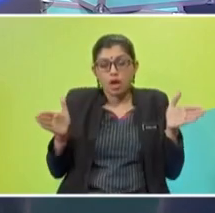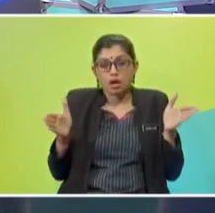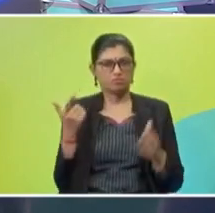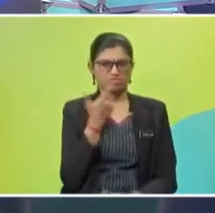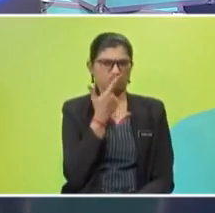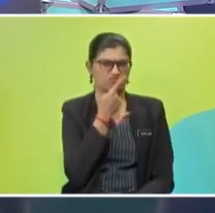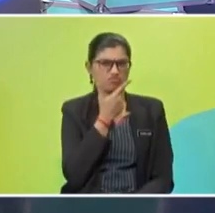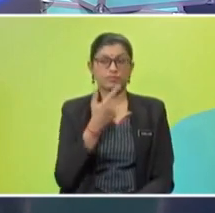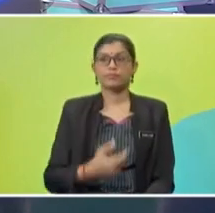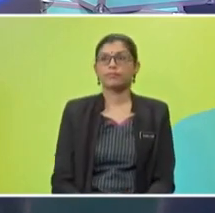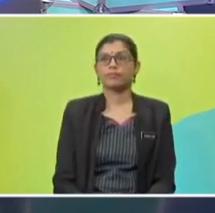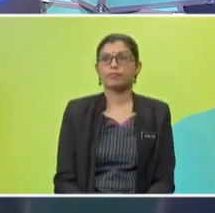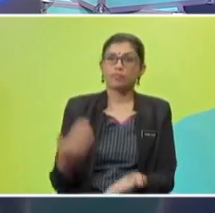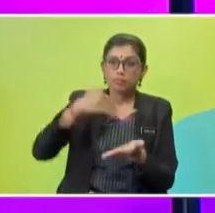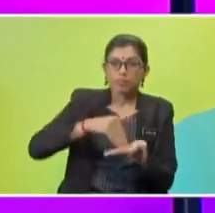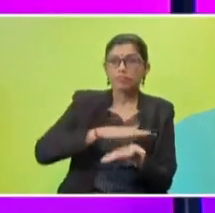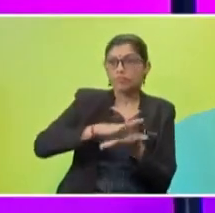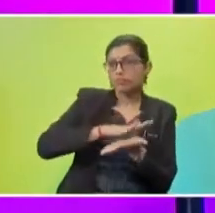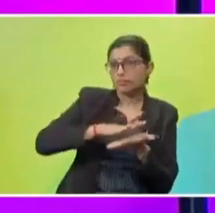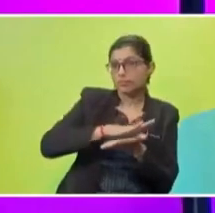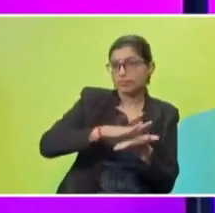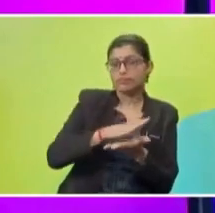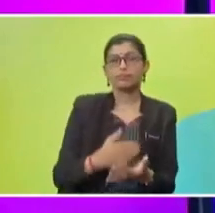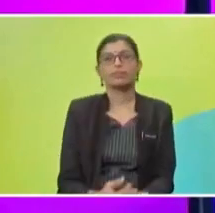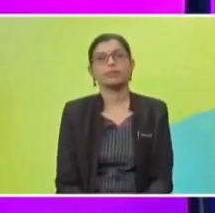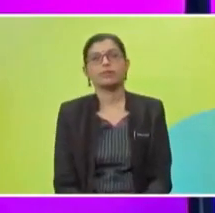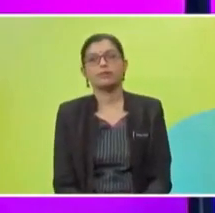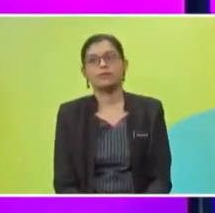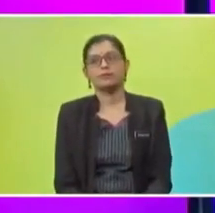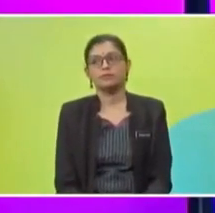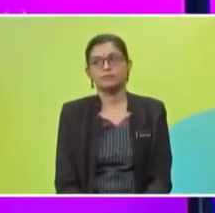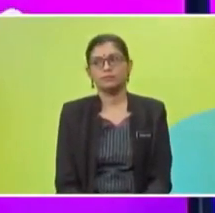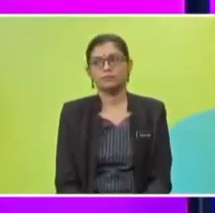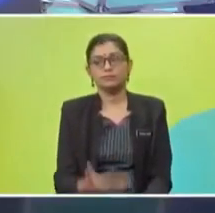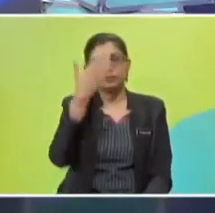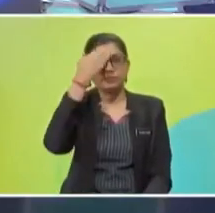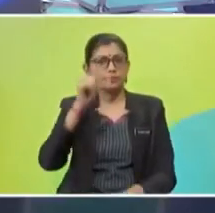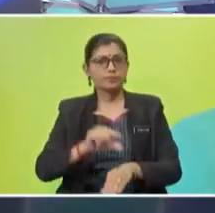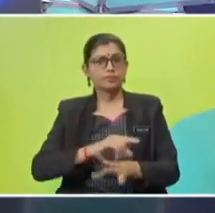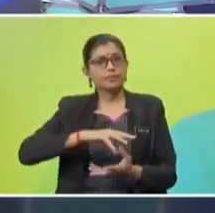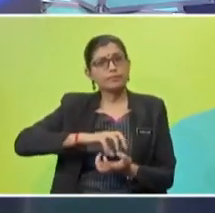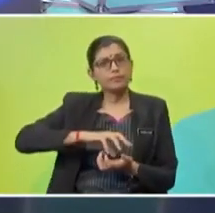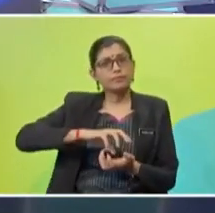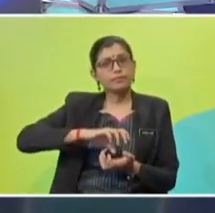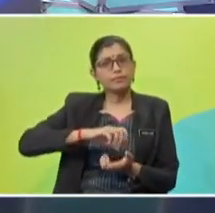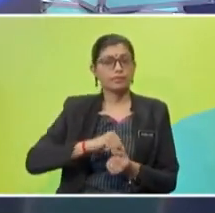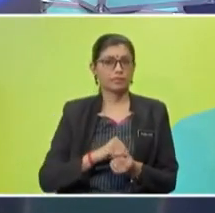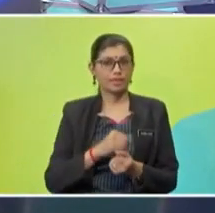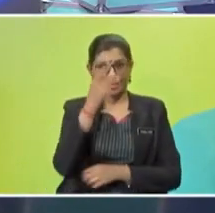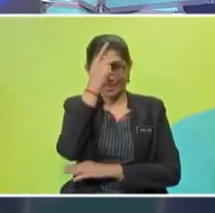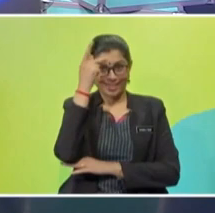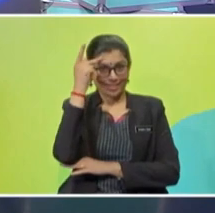kau ini lagi bagus ya gunung sini untuk sebab dibeli